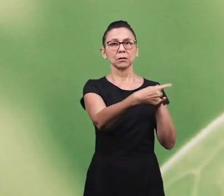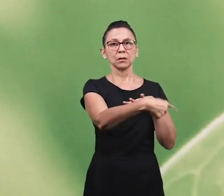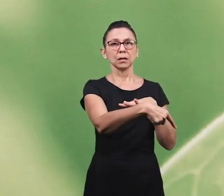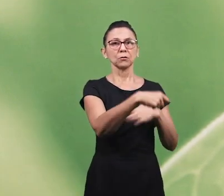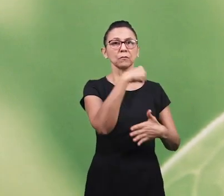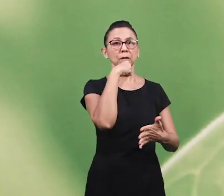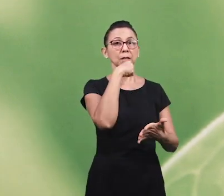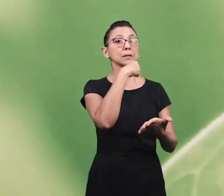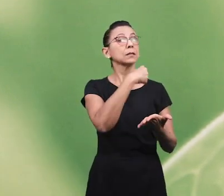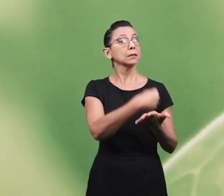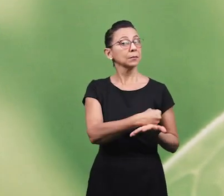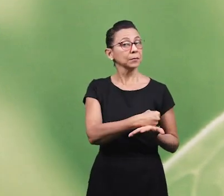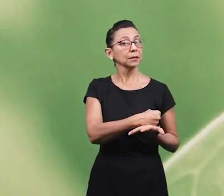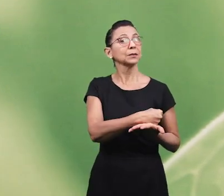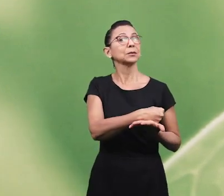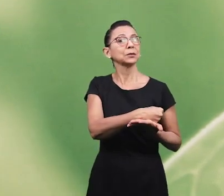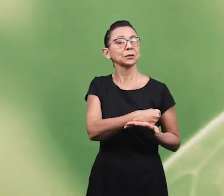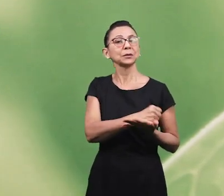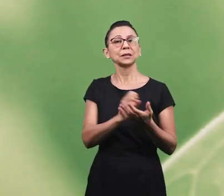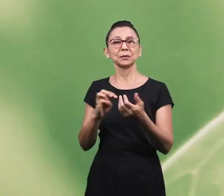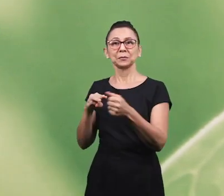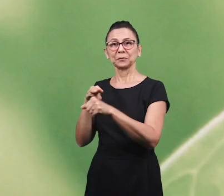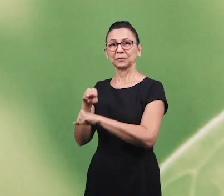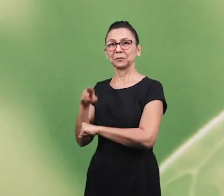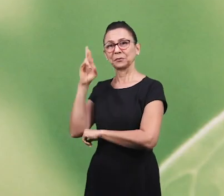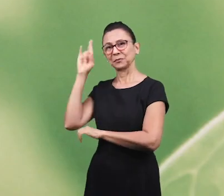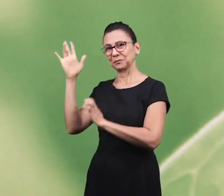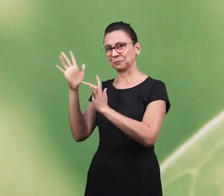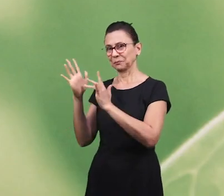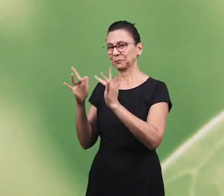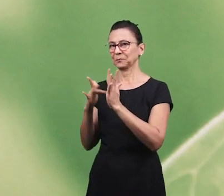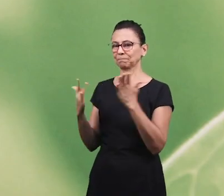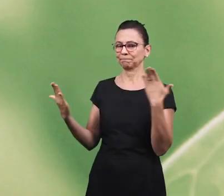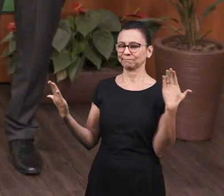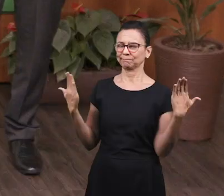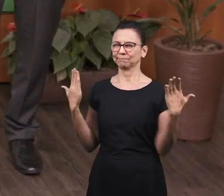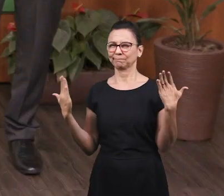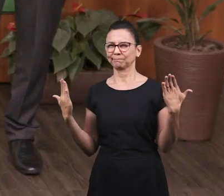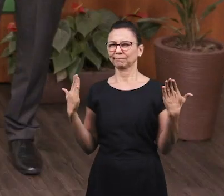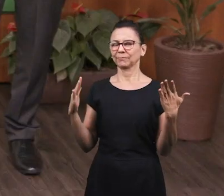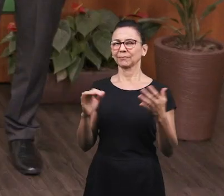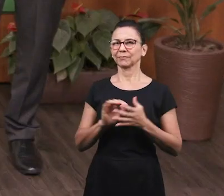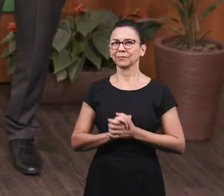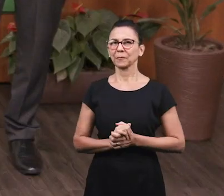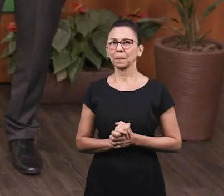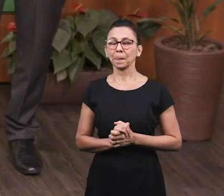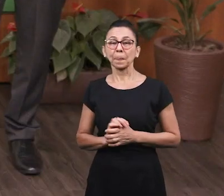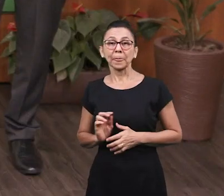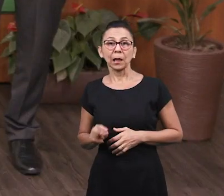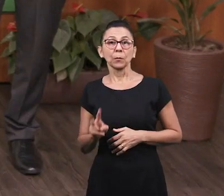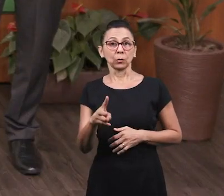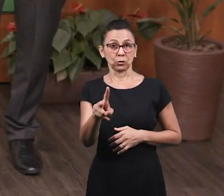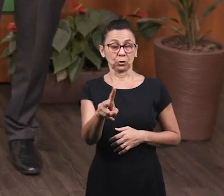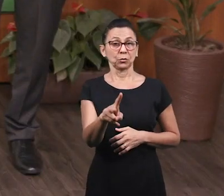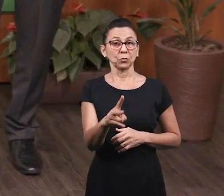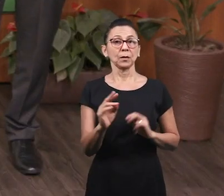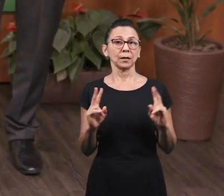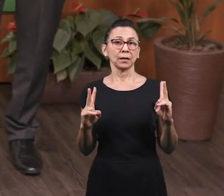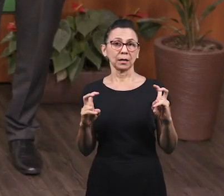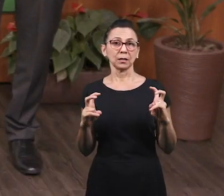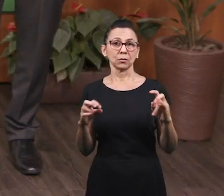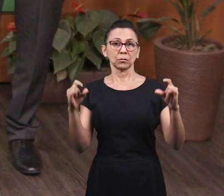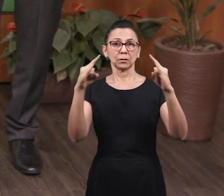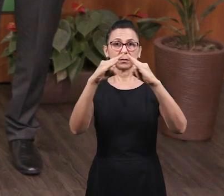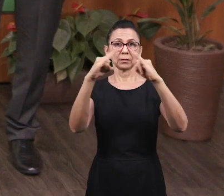des personnages à l'Ancien Testament et le ministère du Seigneur Jésus. Aujourd'hui, nous allons donner la continuité